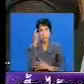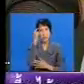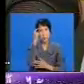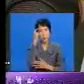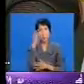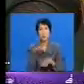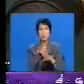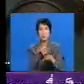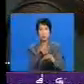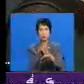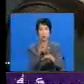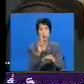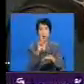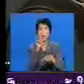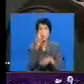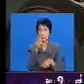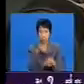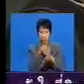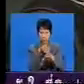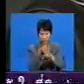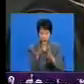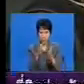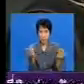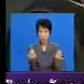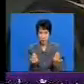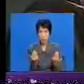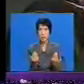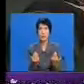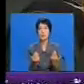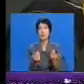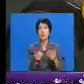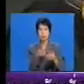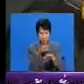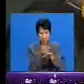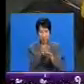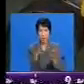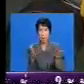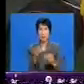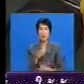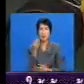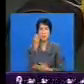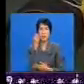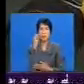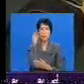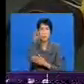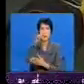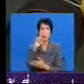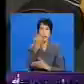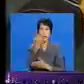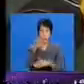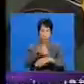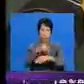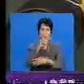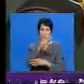ปิดมาปุ๊บพี่ว่ารถจะติดมากไหมคะ ติดมากครับเพราะว่าตอนนี้ยังติดมากอยู่เลยผมมาจากสะพานใหม่เนี่ยมา3โมงมา